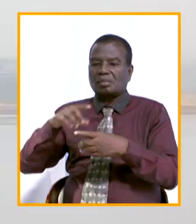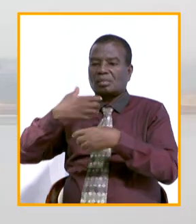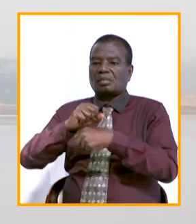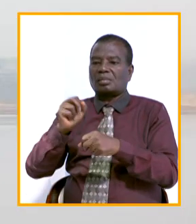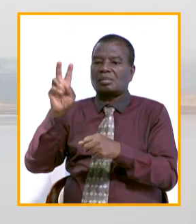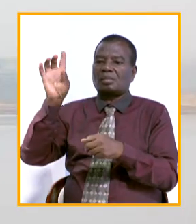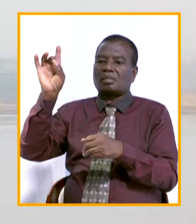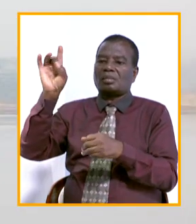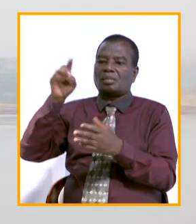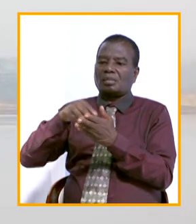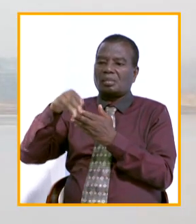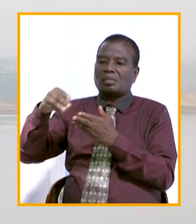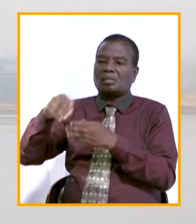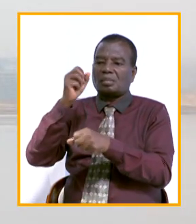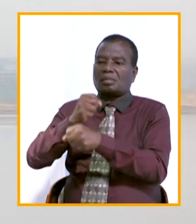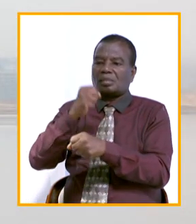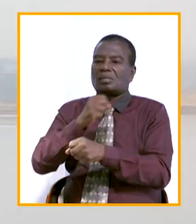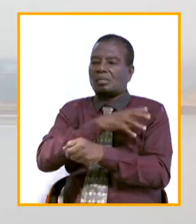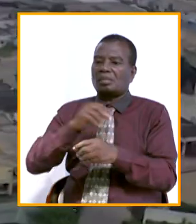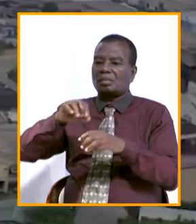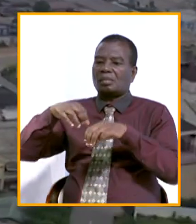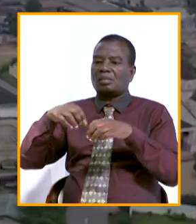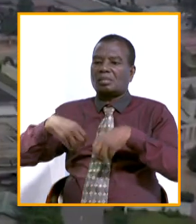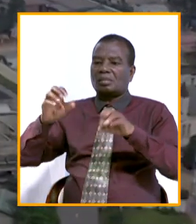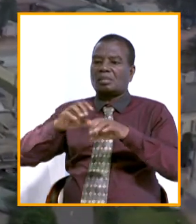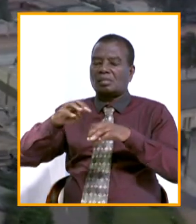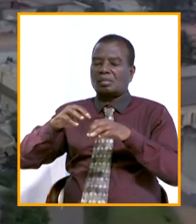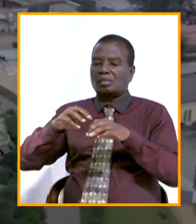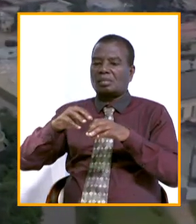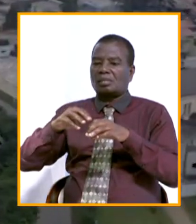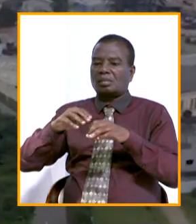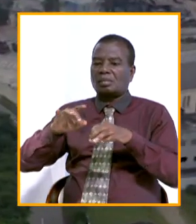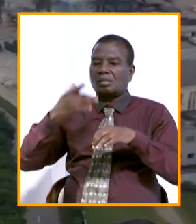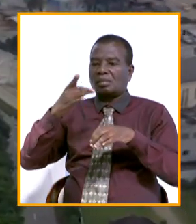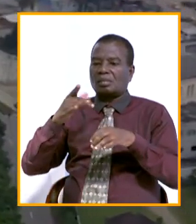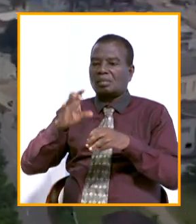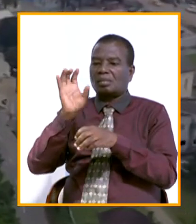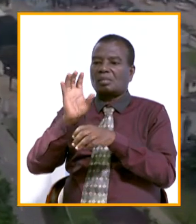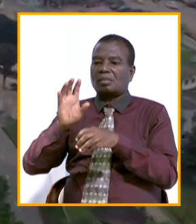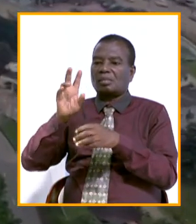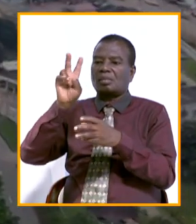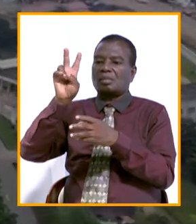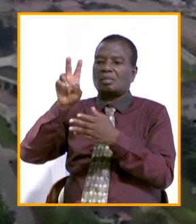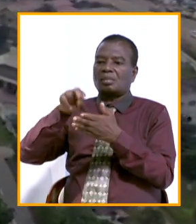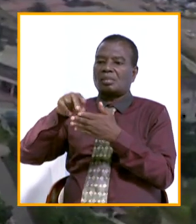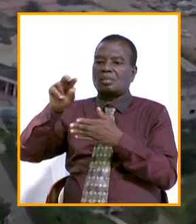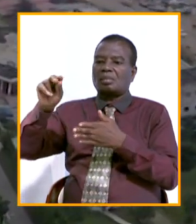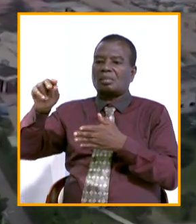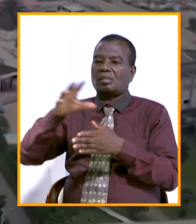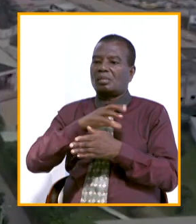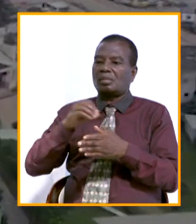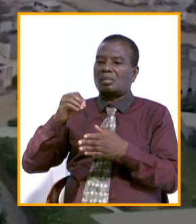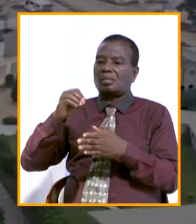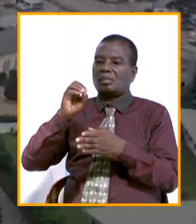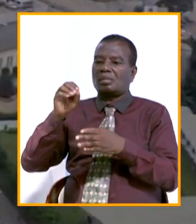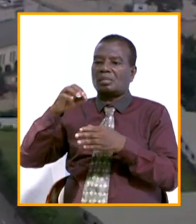faire accéder la majorité des Ivoiriens à la classe moyenne grâce au plan stratégique Côte d'Ivoire 2030 qui lui induit